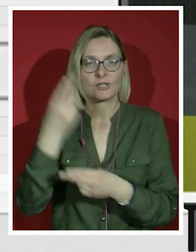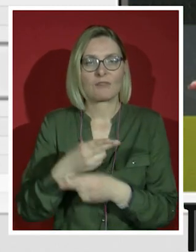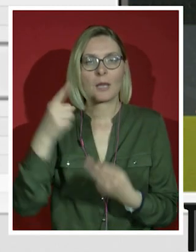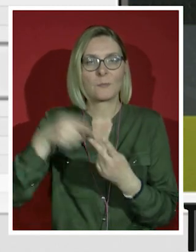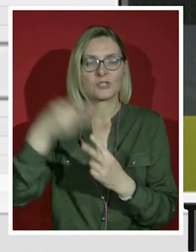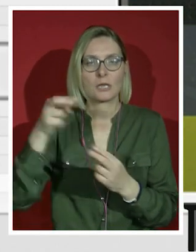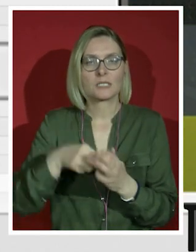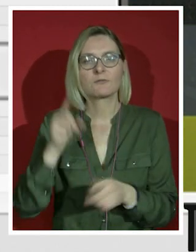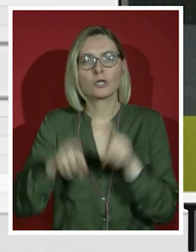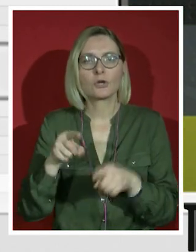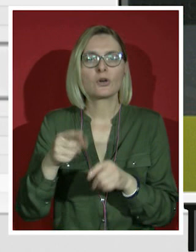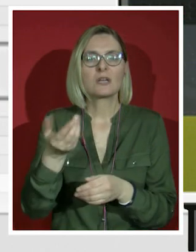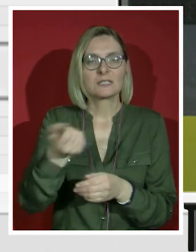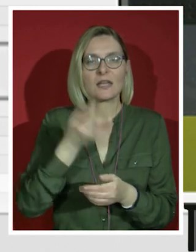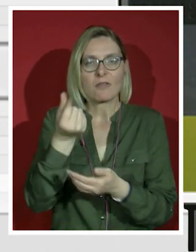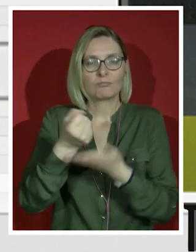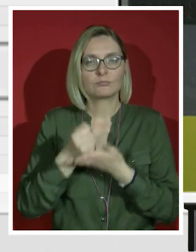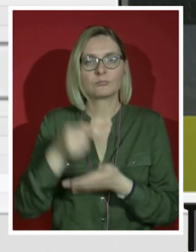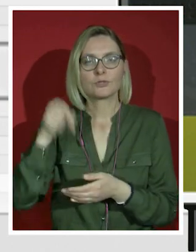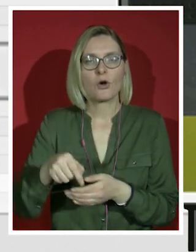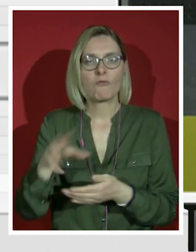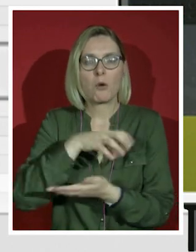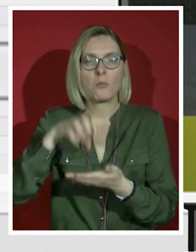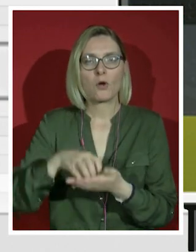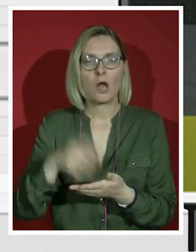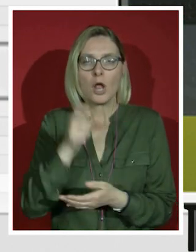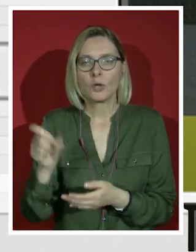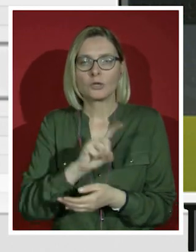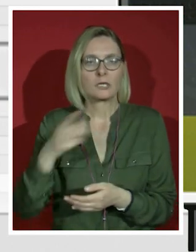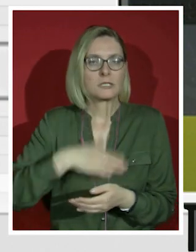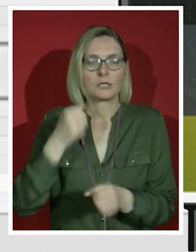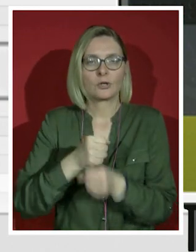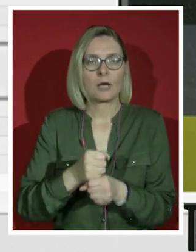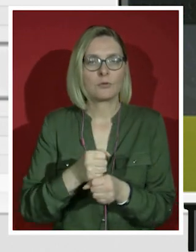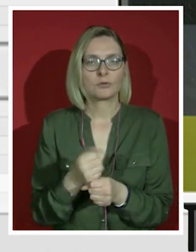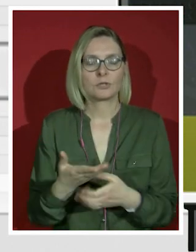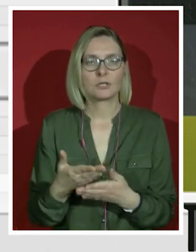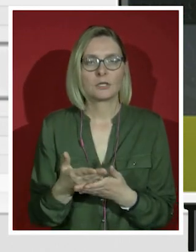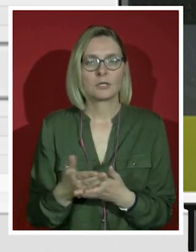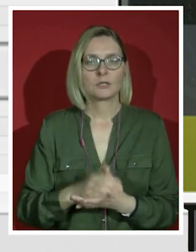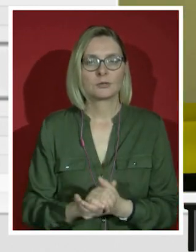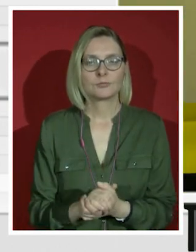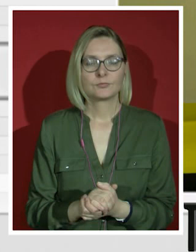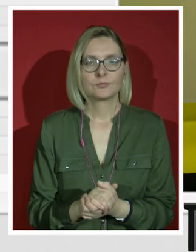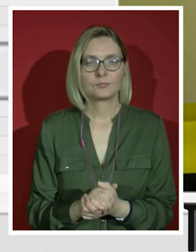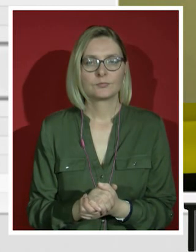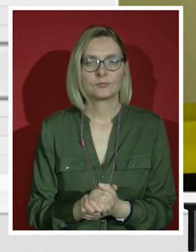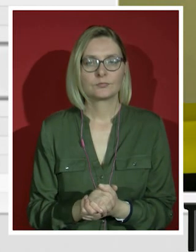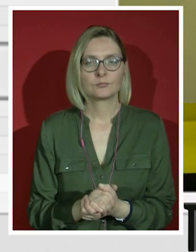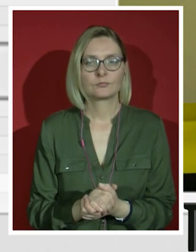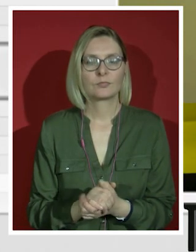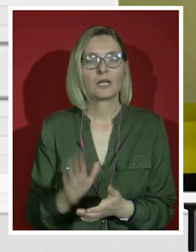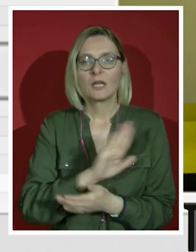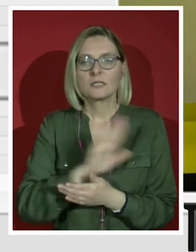даваат субвенции на ова поле, едноставно луѓето не сакаат да се занимаваат со тоа. Каква е состојбата во пчеларството?